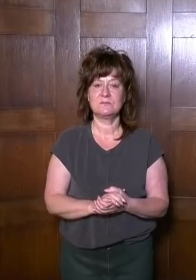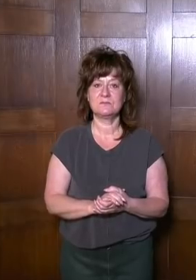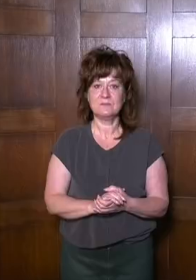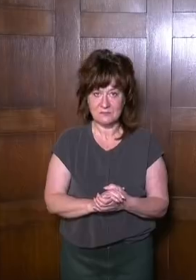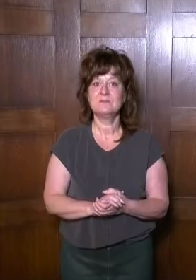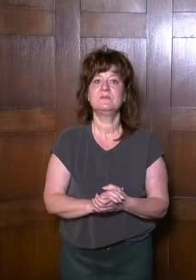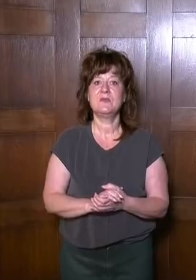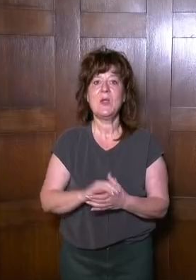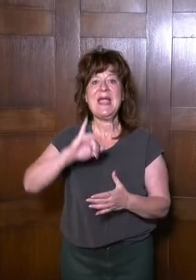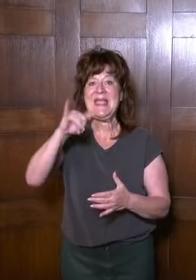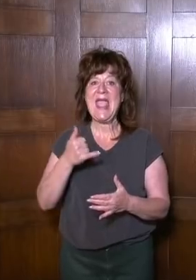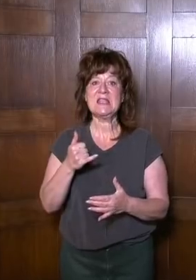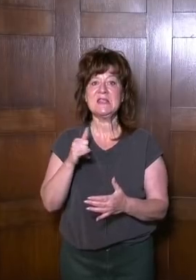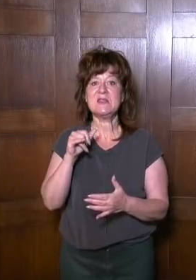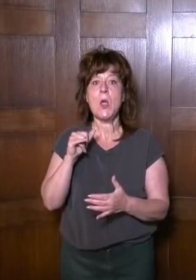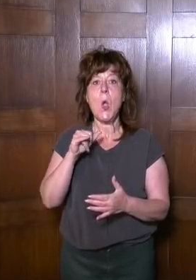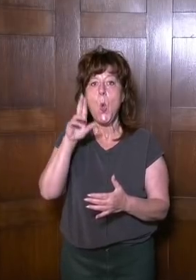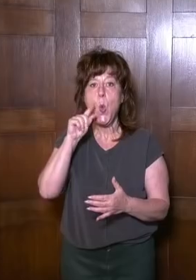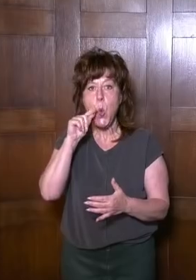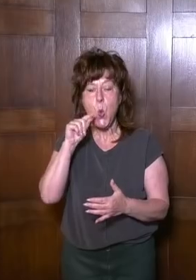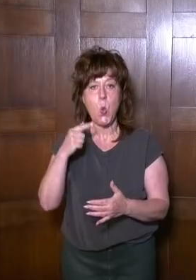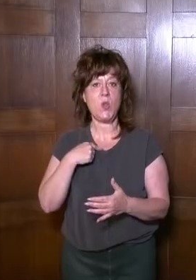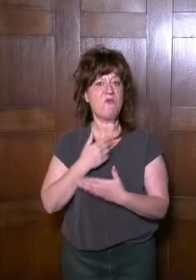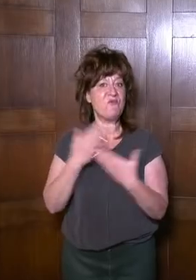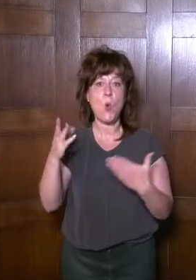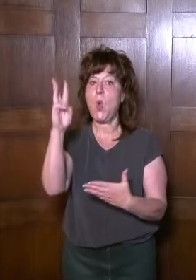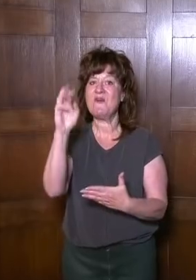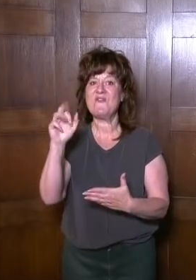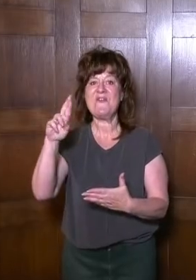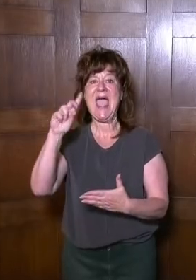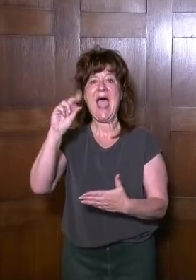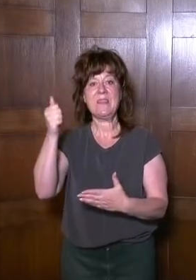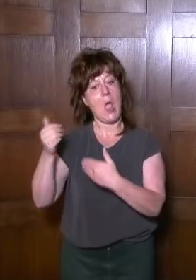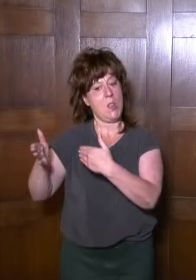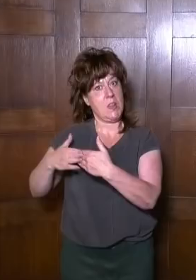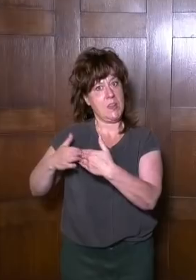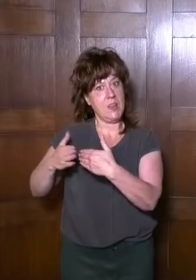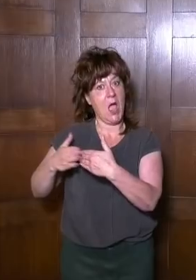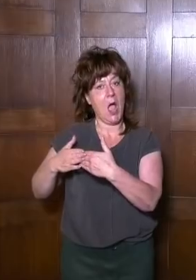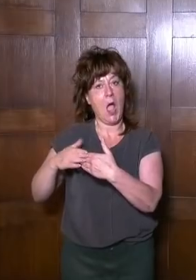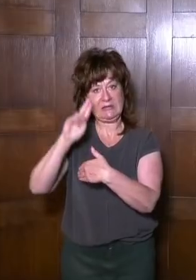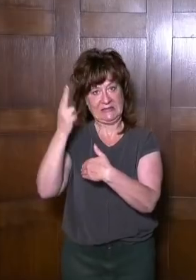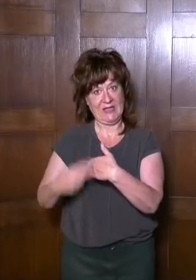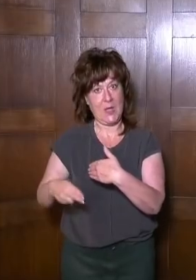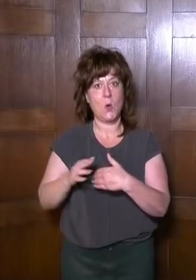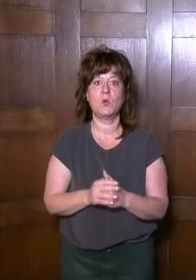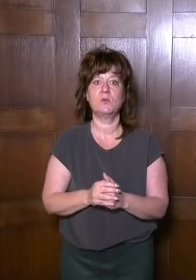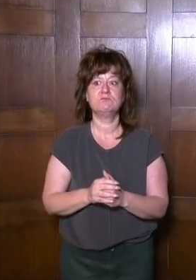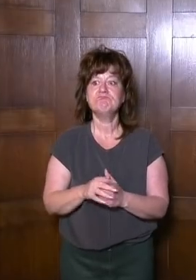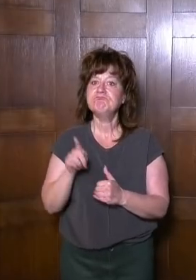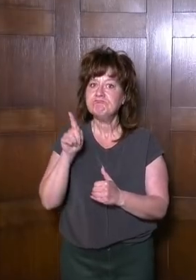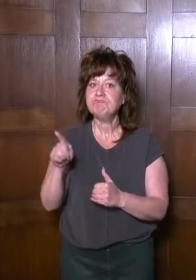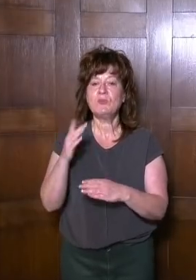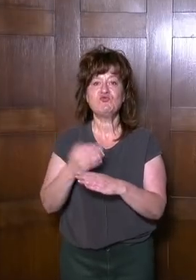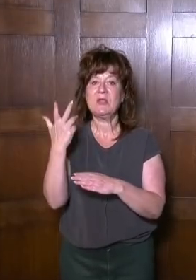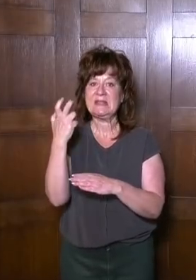Ja, mein Name ist Jens Hühn, ich komme aus Werdau, einer Nachbarstadt von Zwickau. Ich bin dort seit fast 30